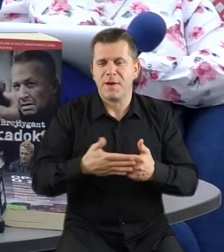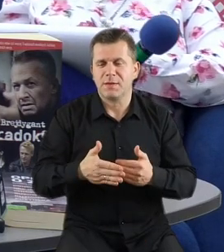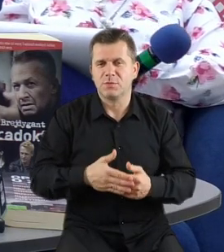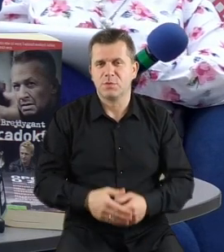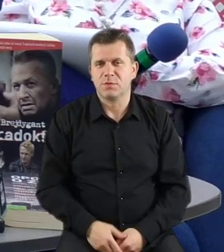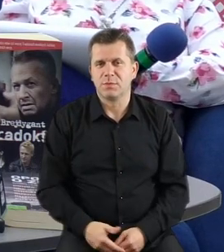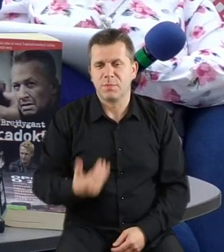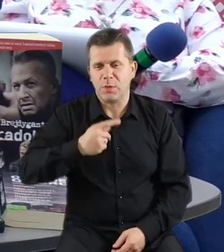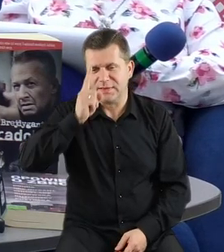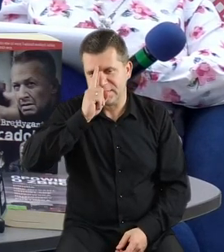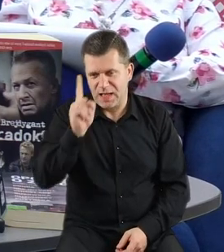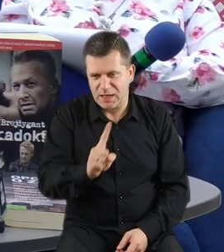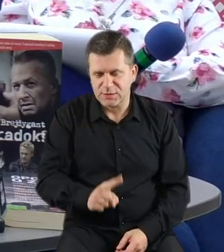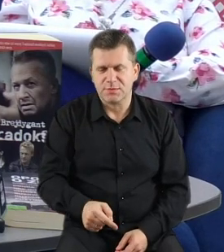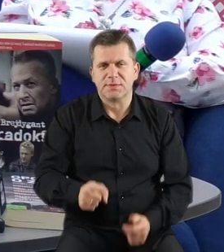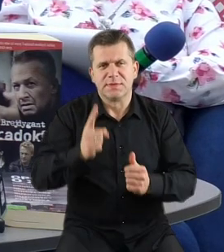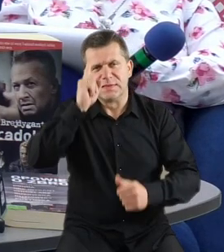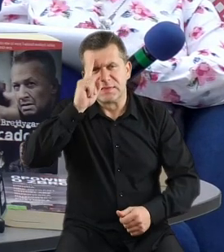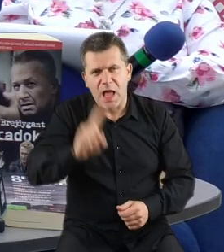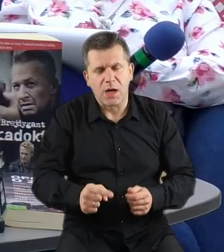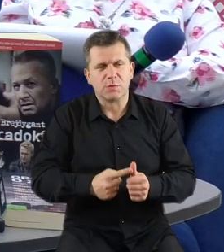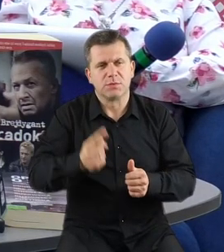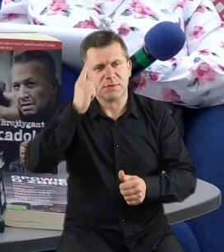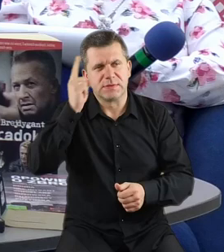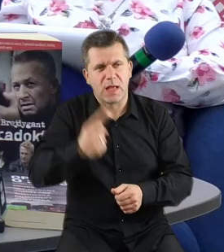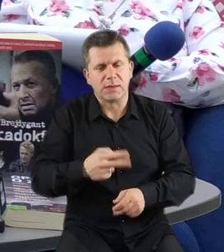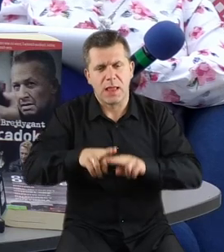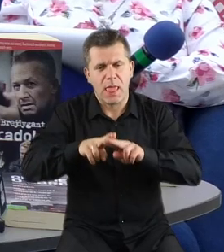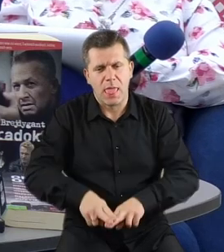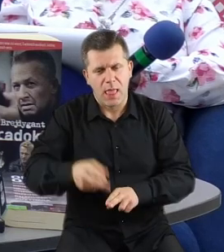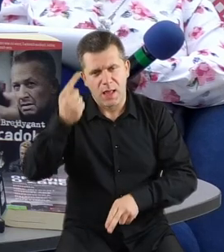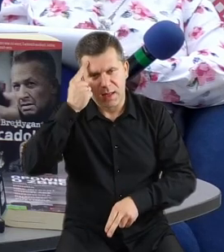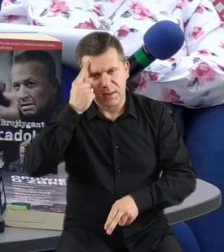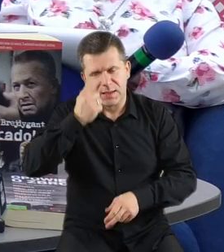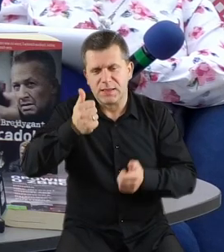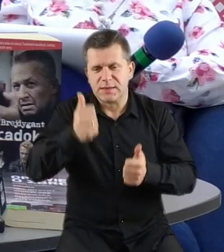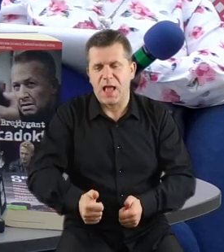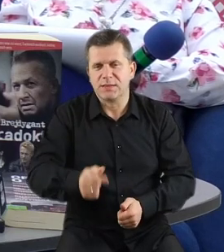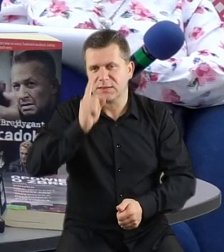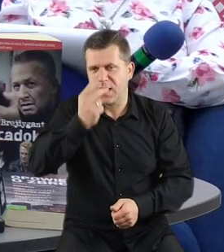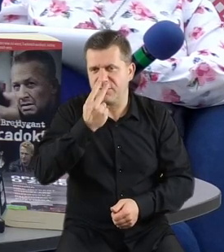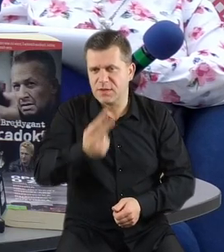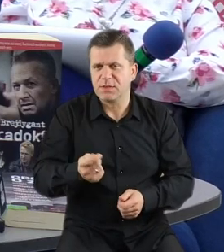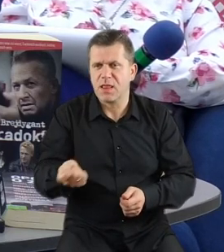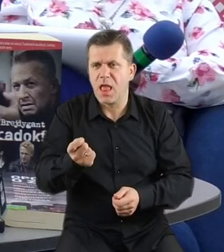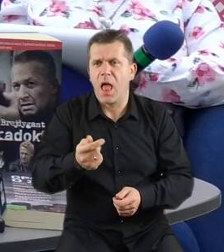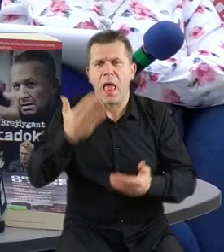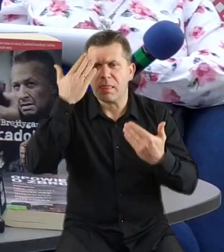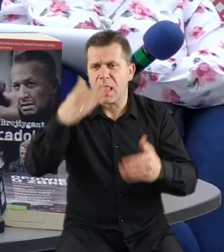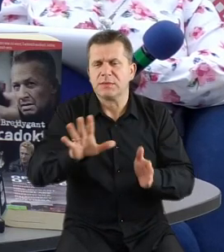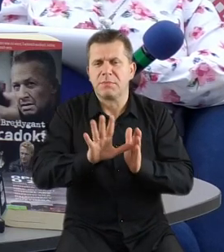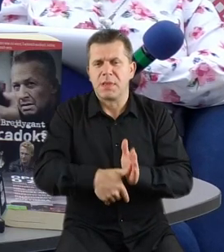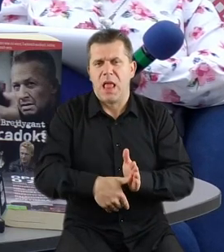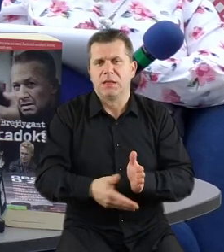I ciągle było to Skarżysko i jakby została mi nazwa stacji, że ja widzę, że przejeżdżam, a nie znam miasta.